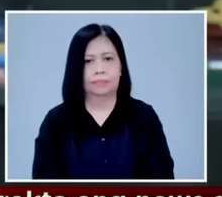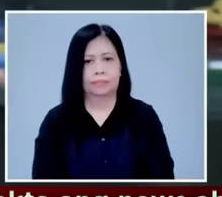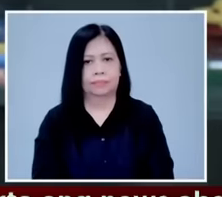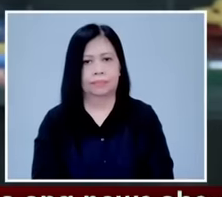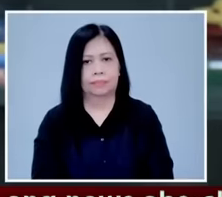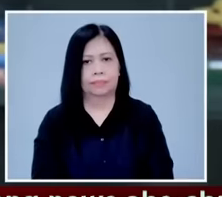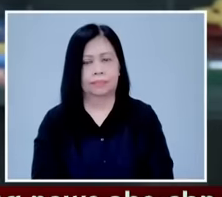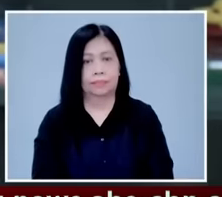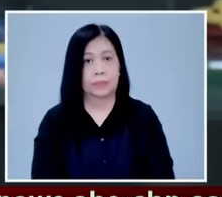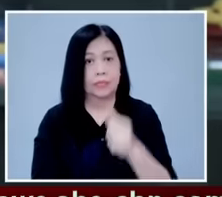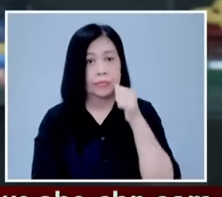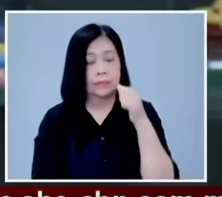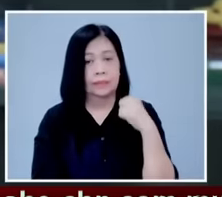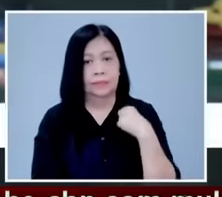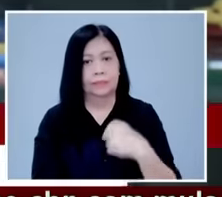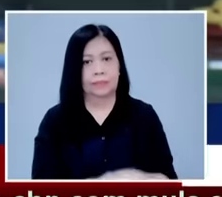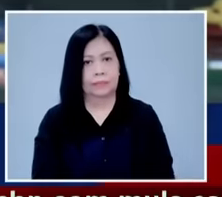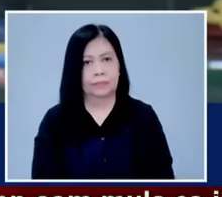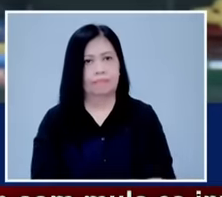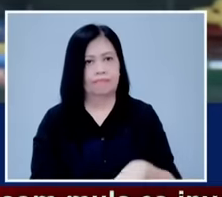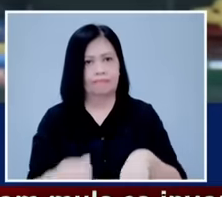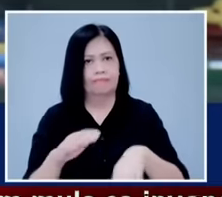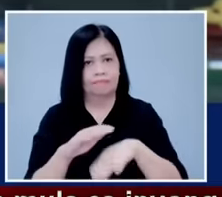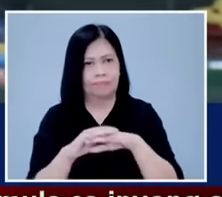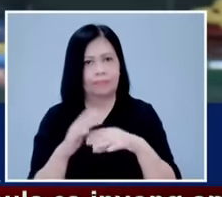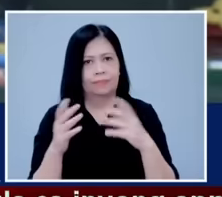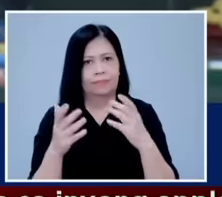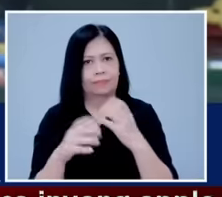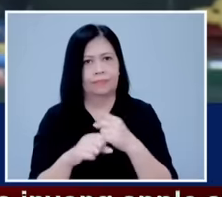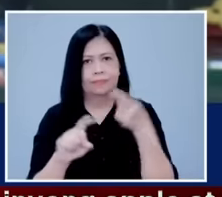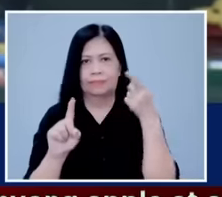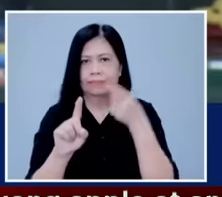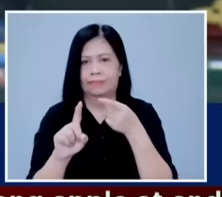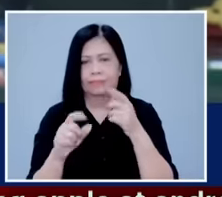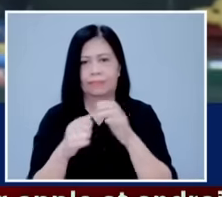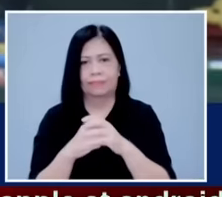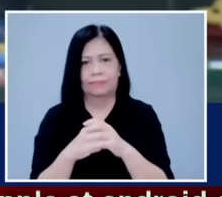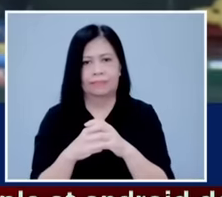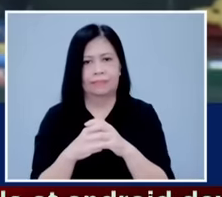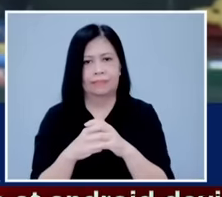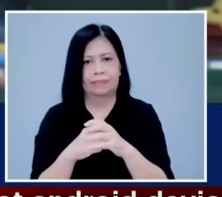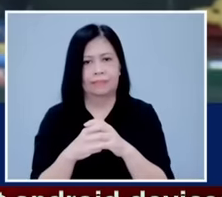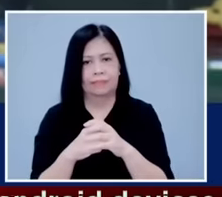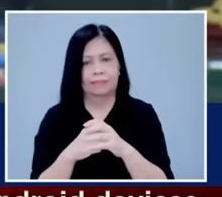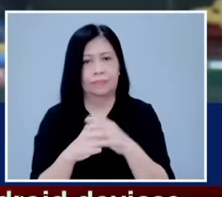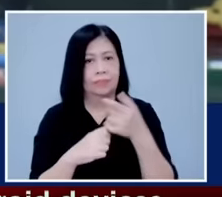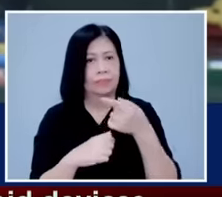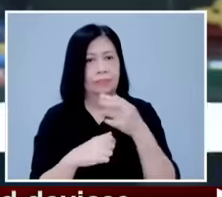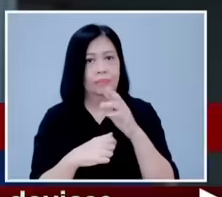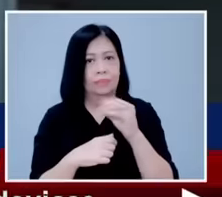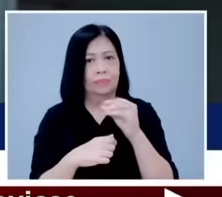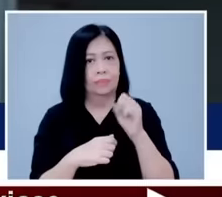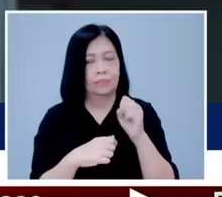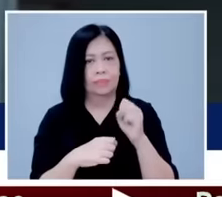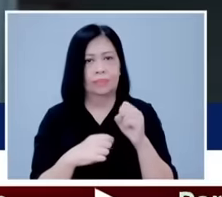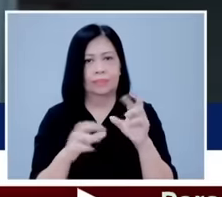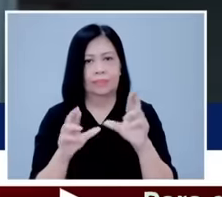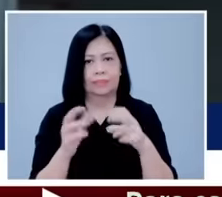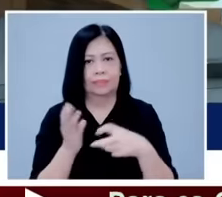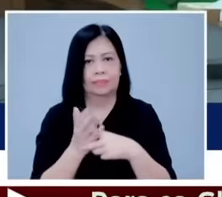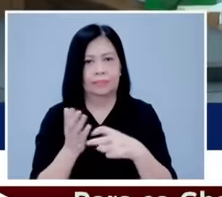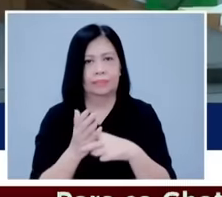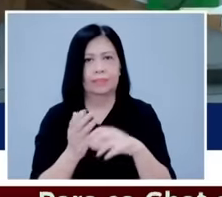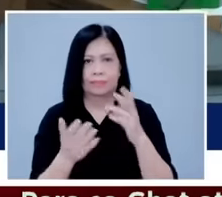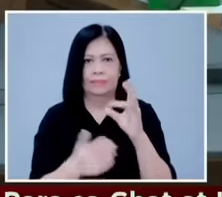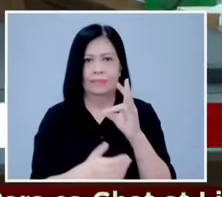As of yesterday, na-reach na po namin yung target namin na gross receipts. Okay. Naka 700 million